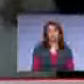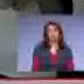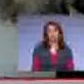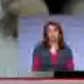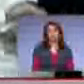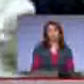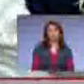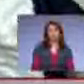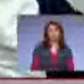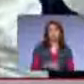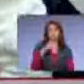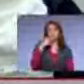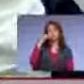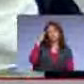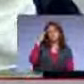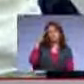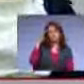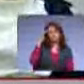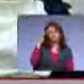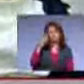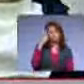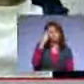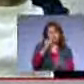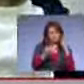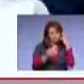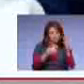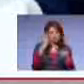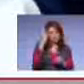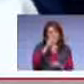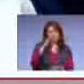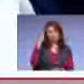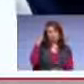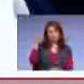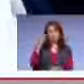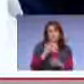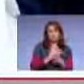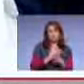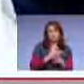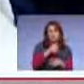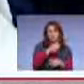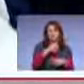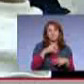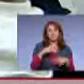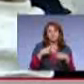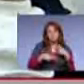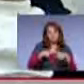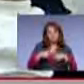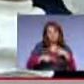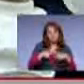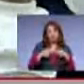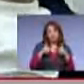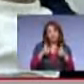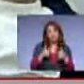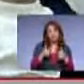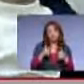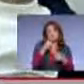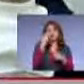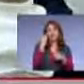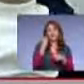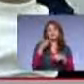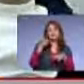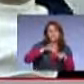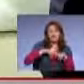انا بشكر كل واحد اتبرع للحالة دي، وانا بجد يعني مبسوطة ان ابني بدأ في علاجه، لان